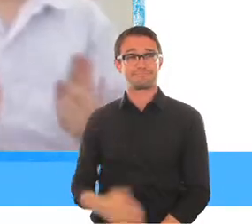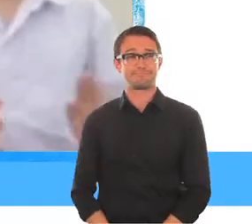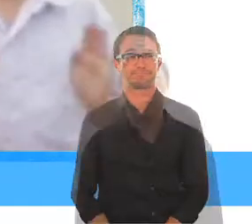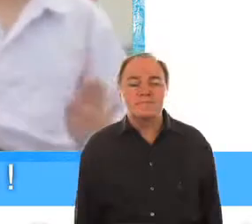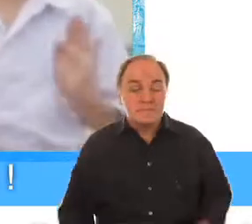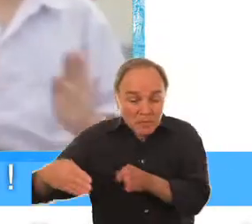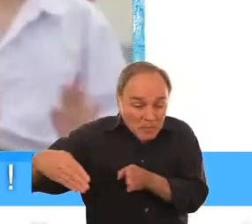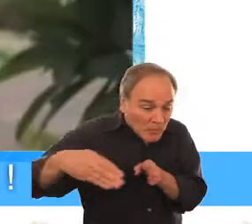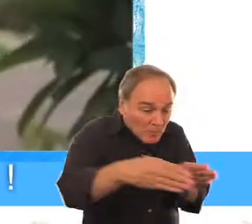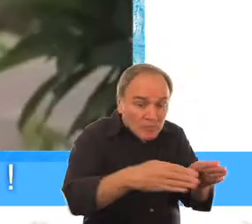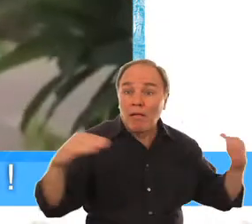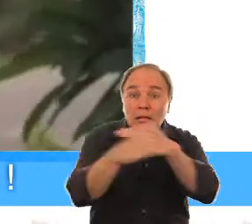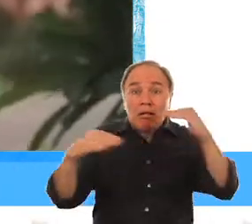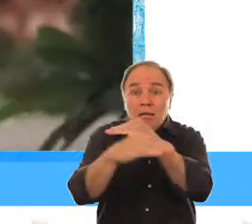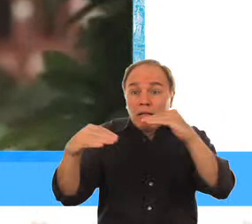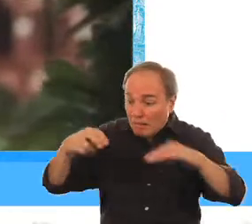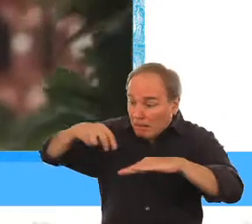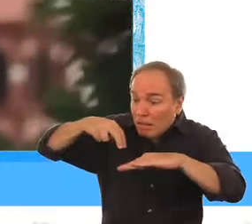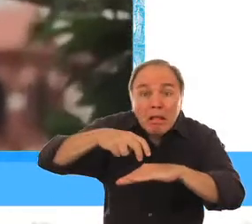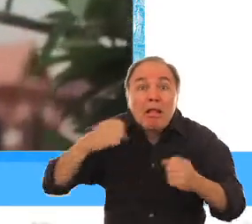dans du matériel éducatif de communication.